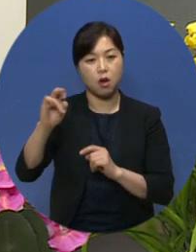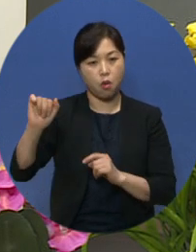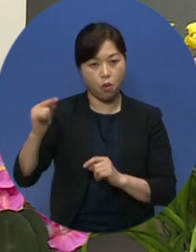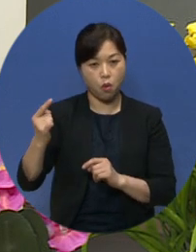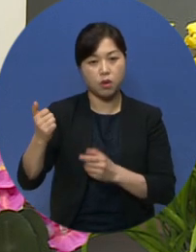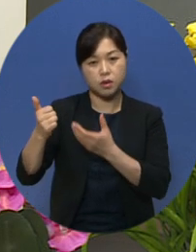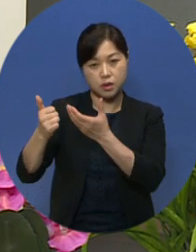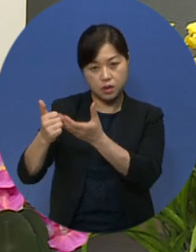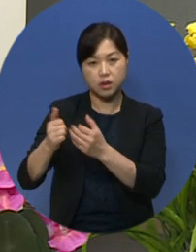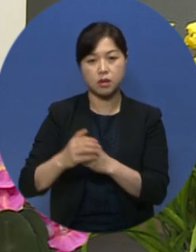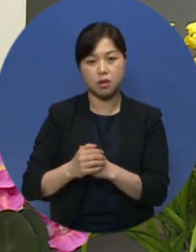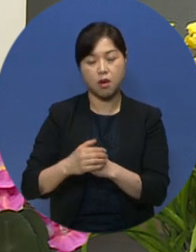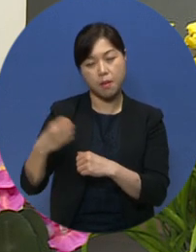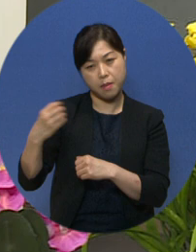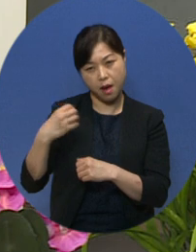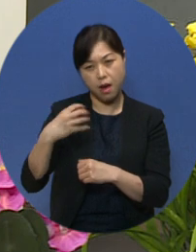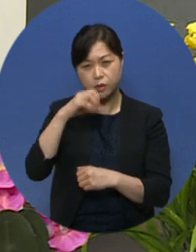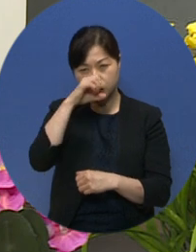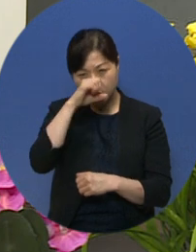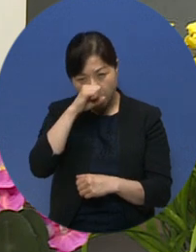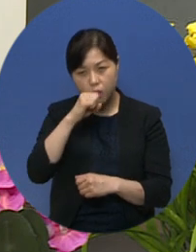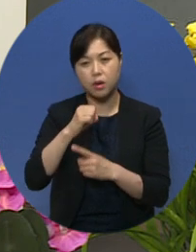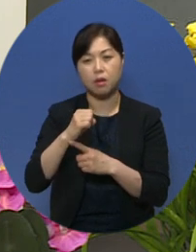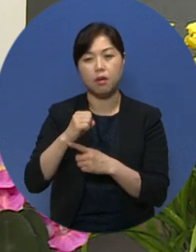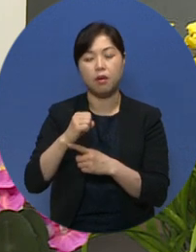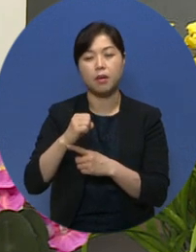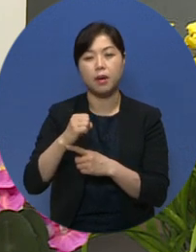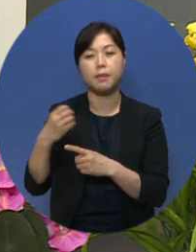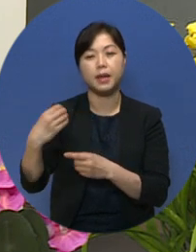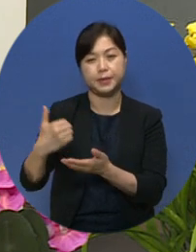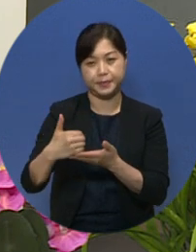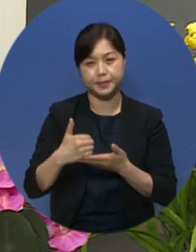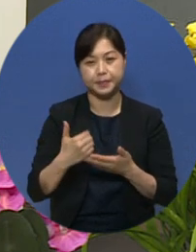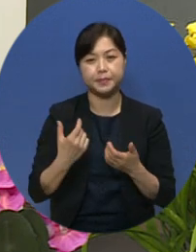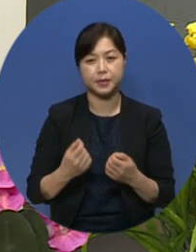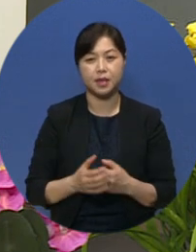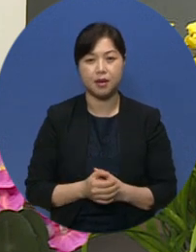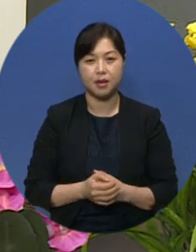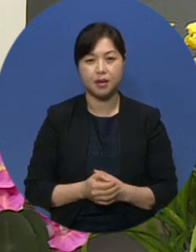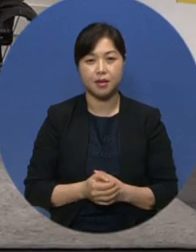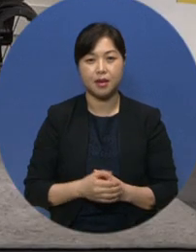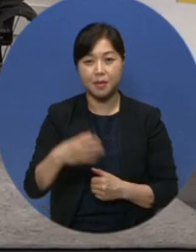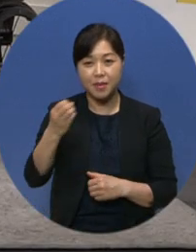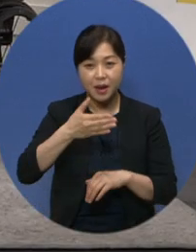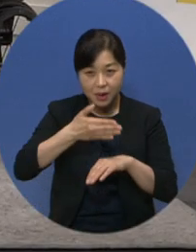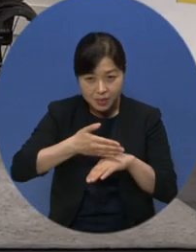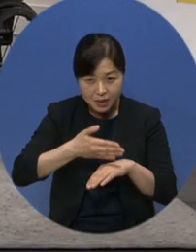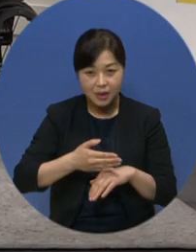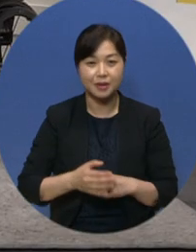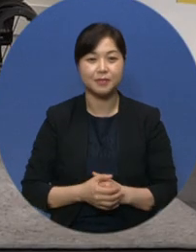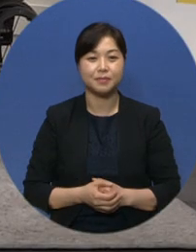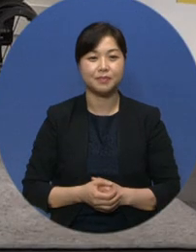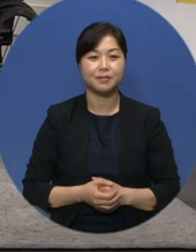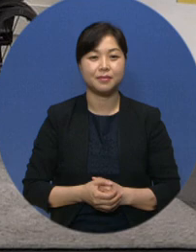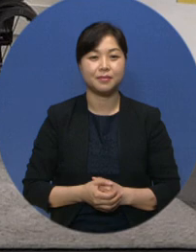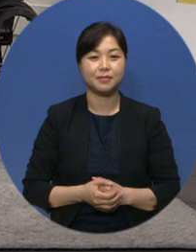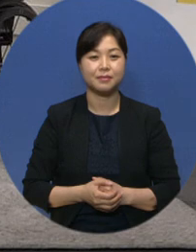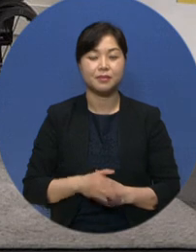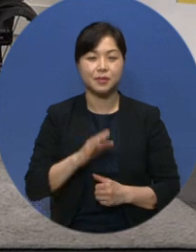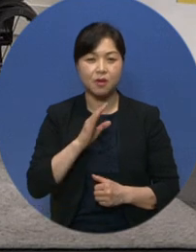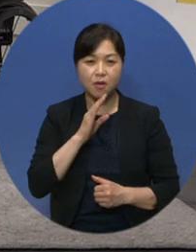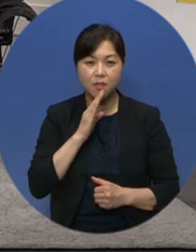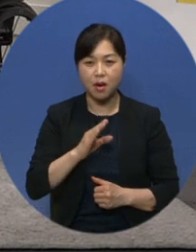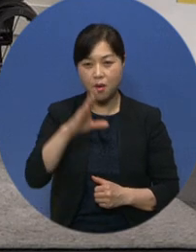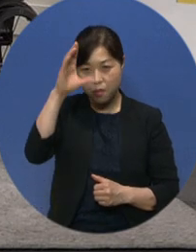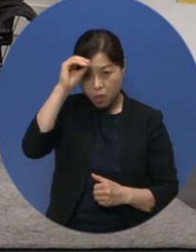좋은 말씀을 해주신 것 같습니다 좋은 말씀 고맙습니다 감사합니다 아주 큰 귀감이